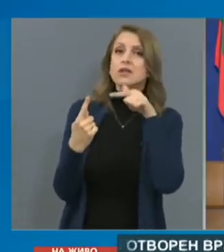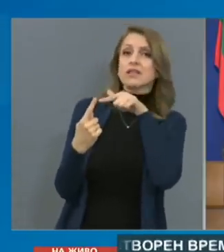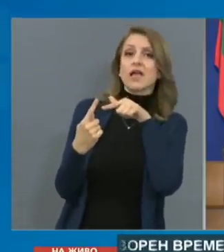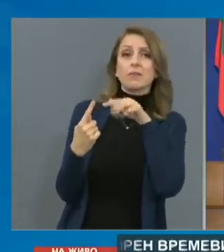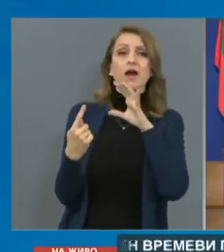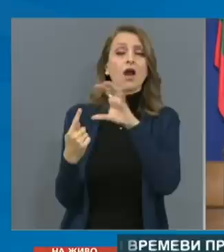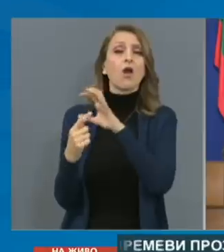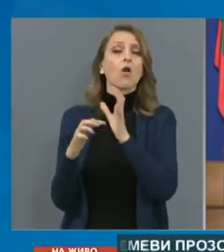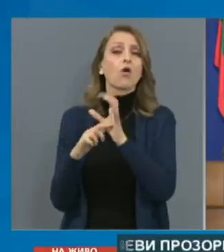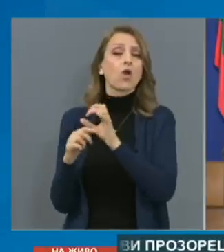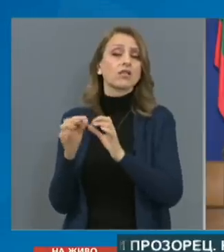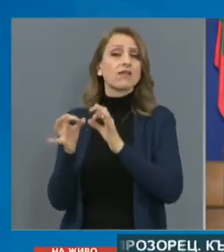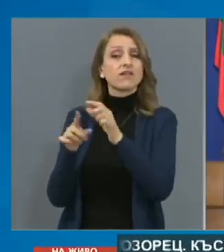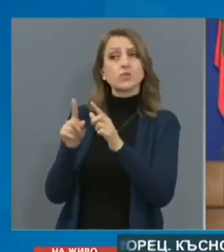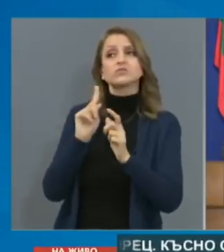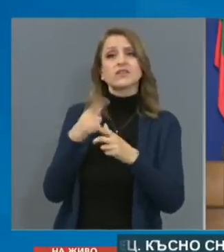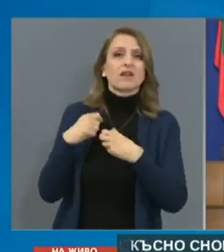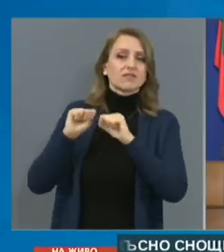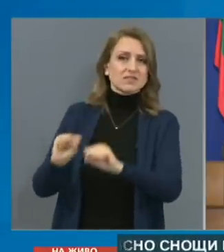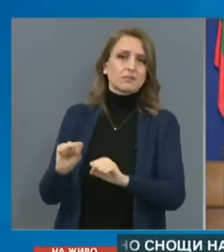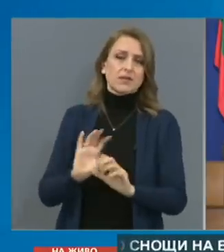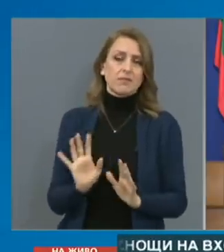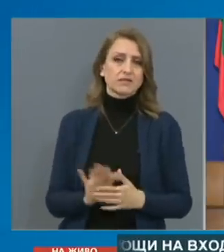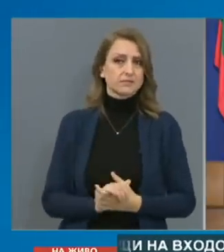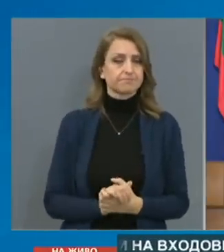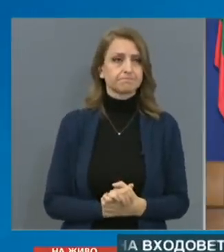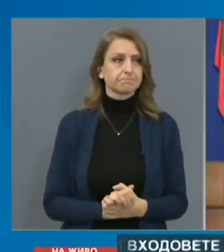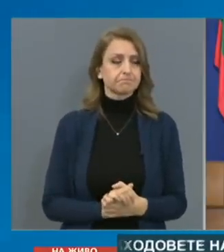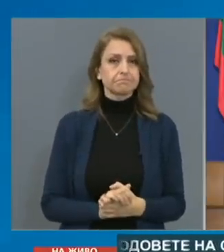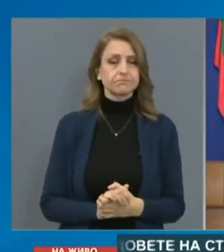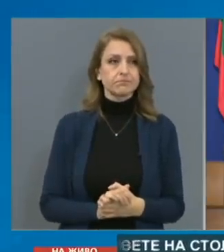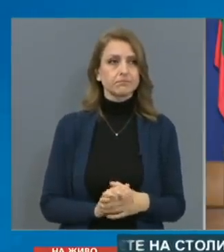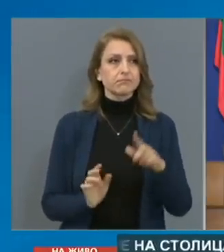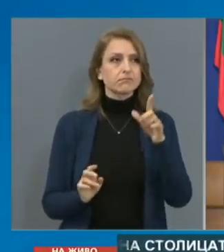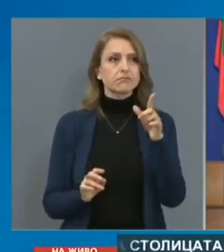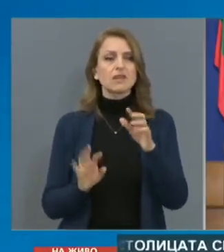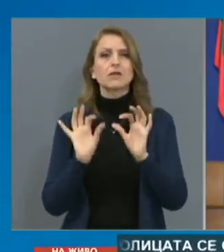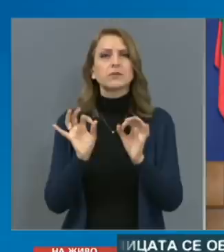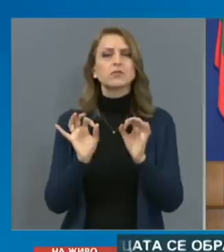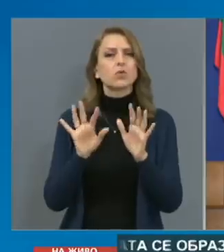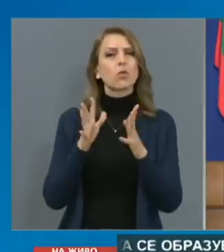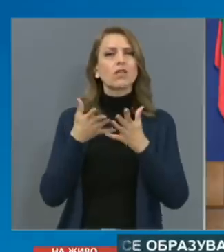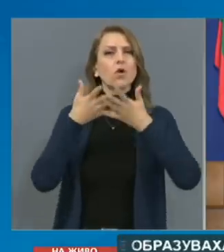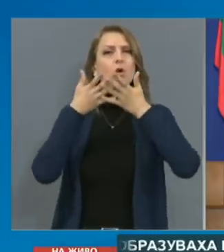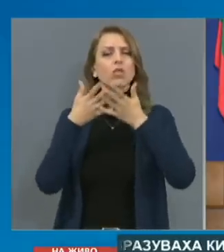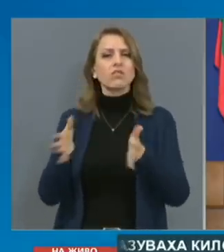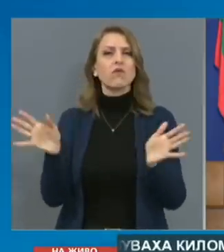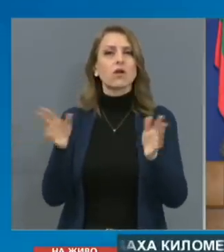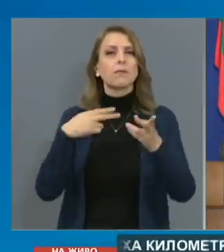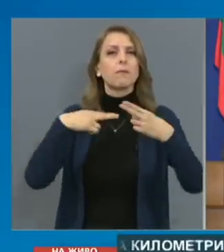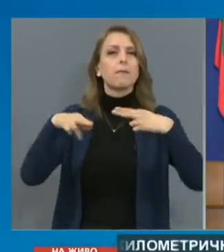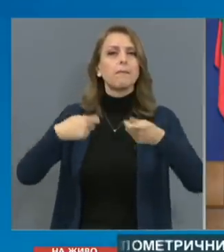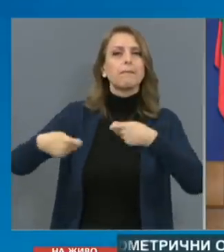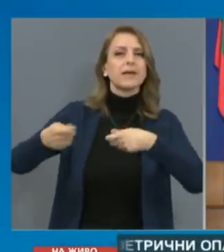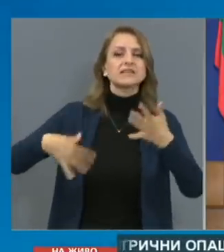момента изискванията са такива. Дали ще има промяна при отварянето на пазарите? Или това зависи